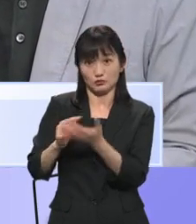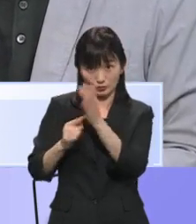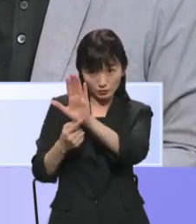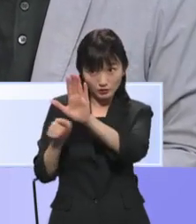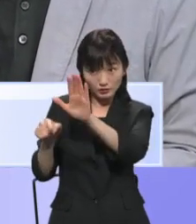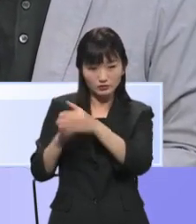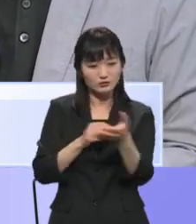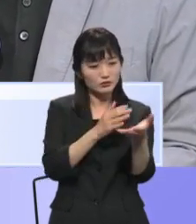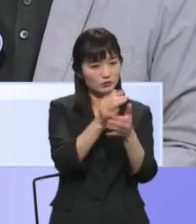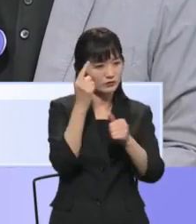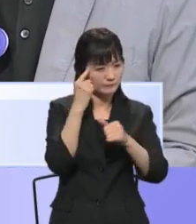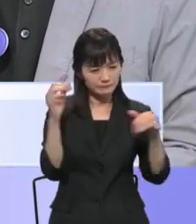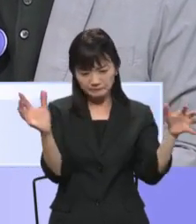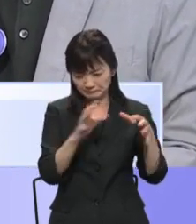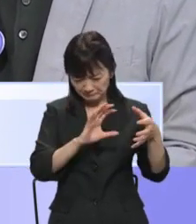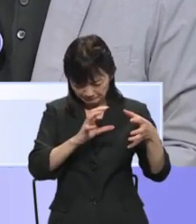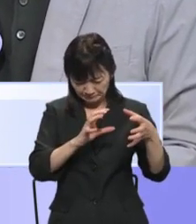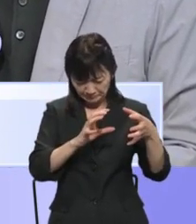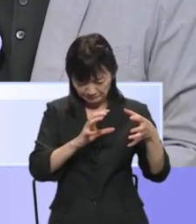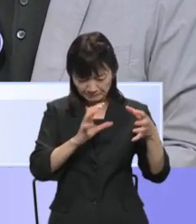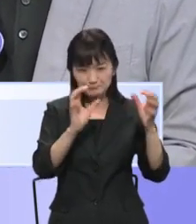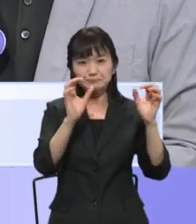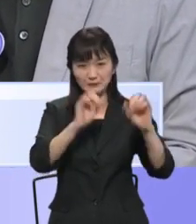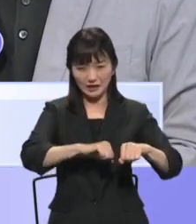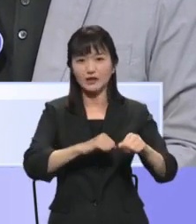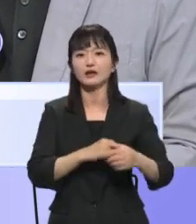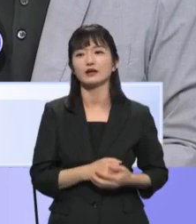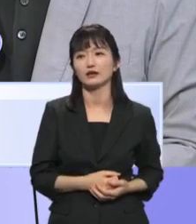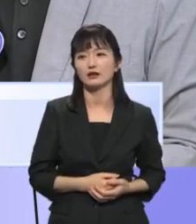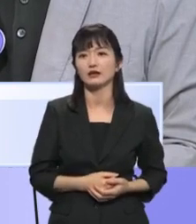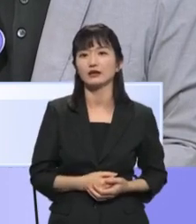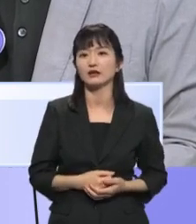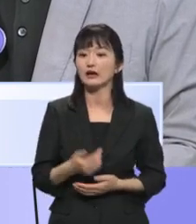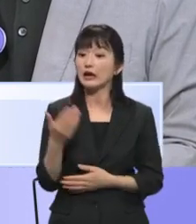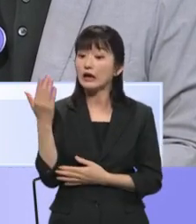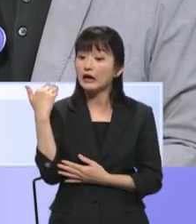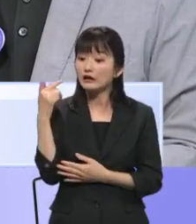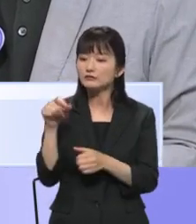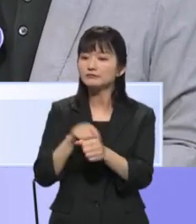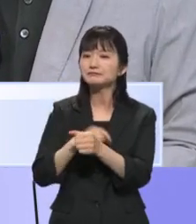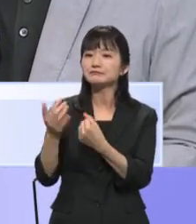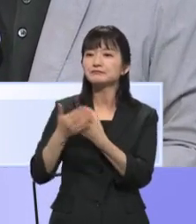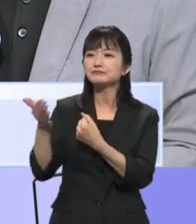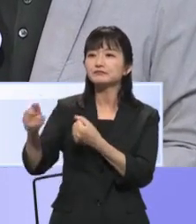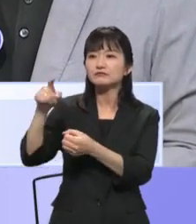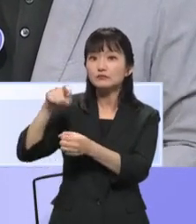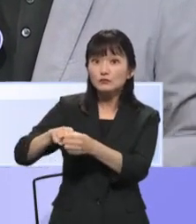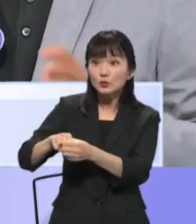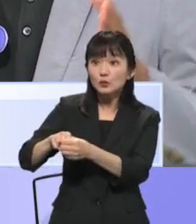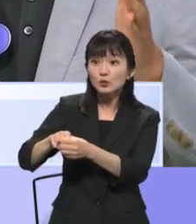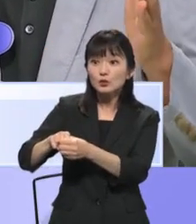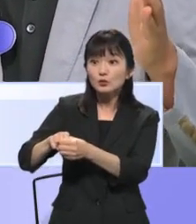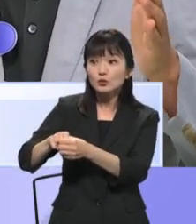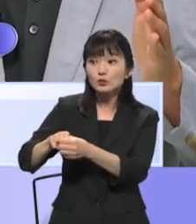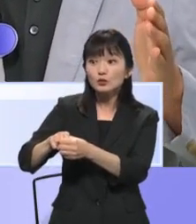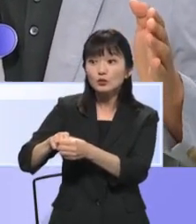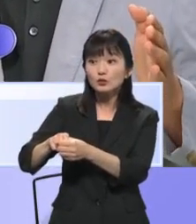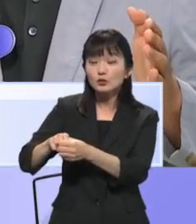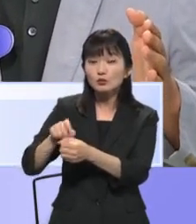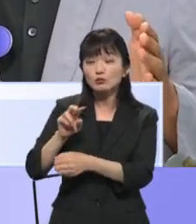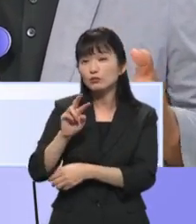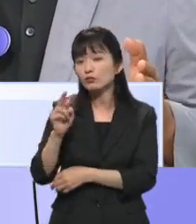의견들을 취합하고 근본적으로 이것이 아까 말씀드린 그런 특혜를 주기 위해서 옮긴 거냐 아니면은